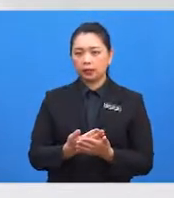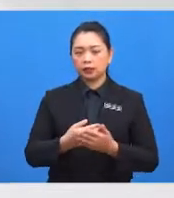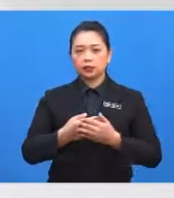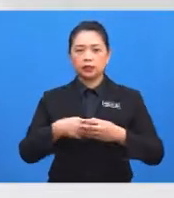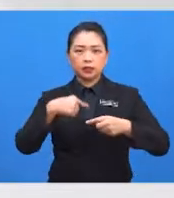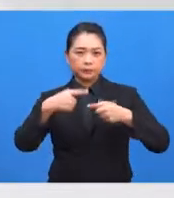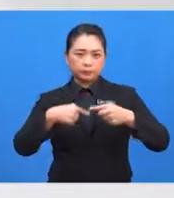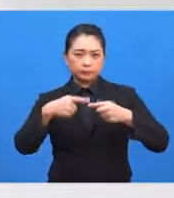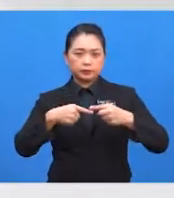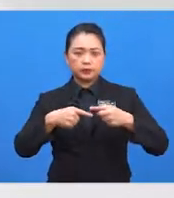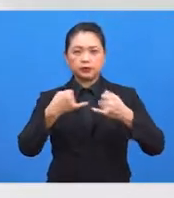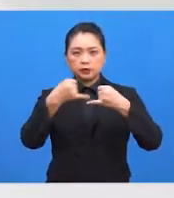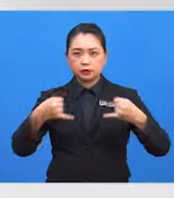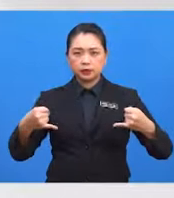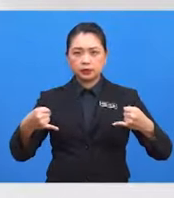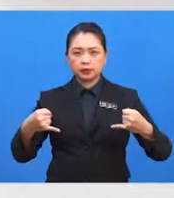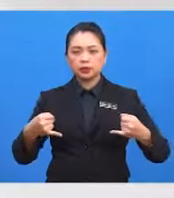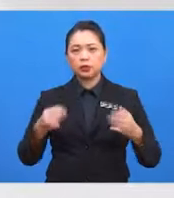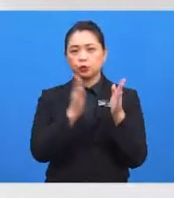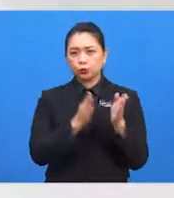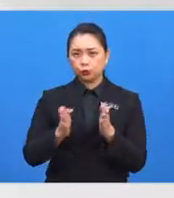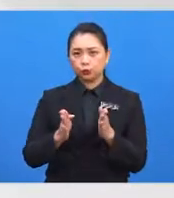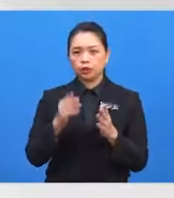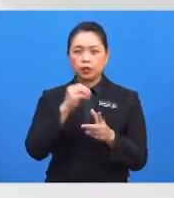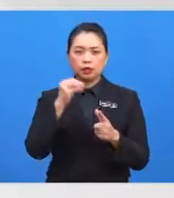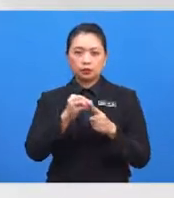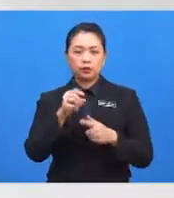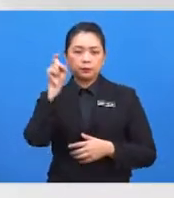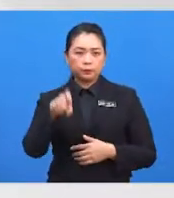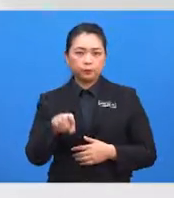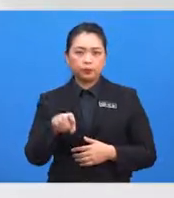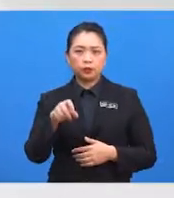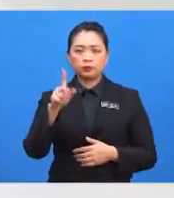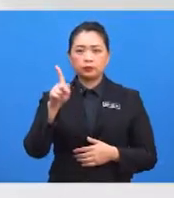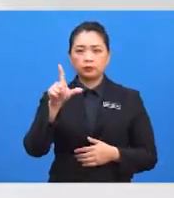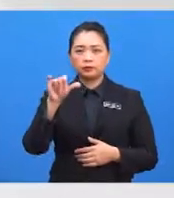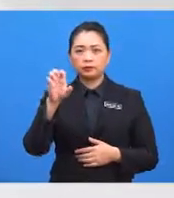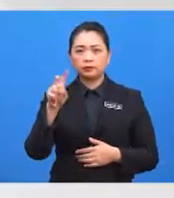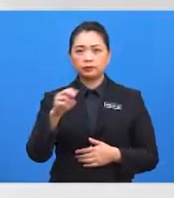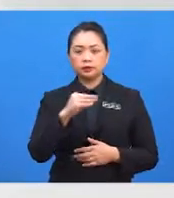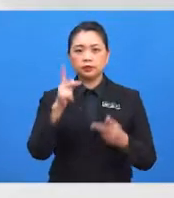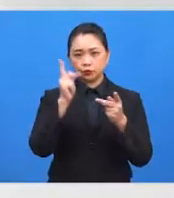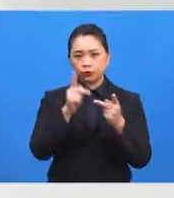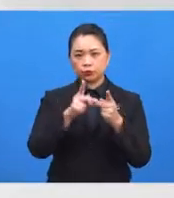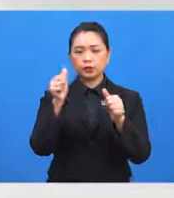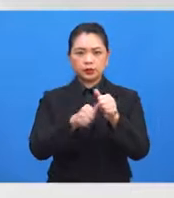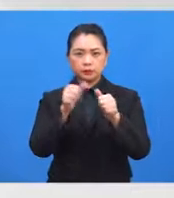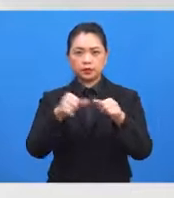jenis susun atur, iaitu mengetahui keperluan klien dan kesesuaian setiap jenis